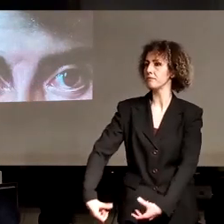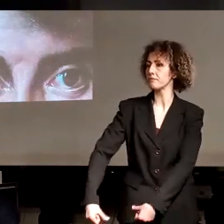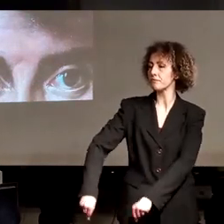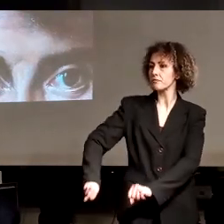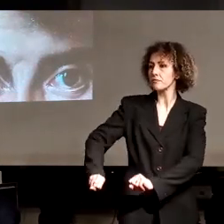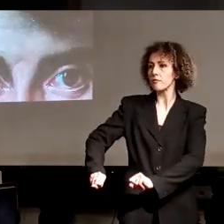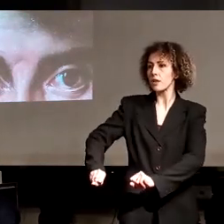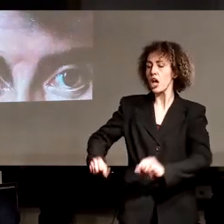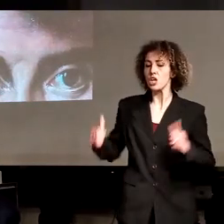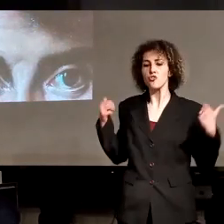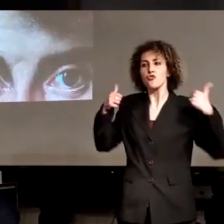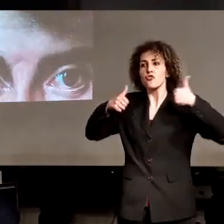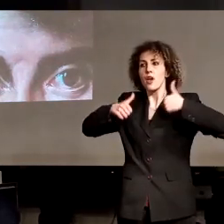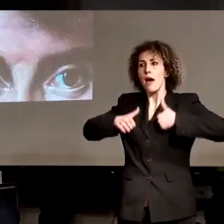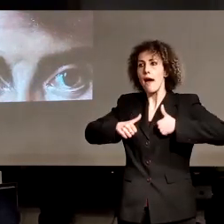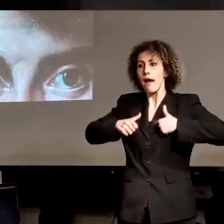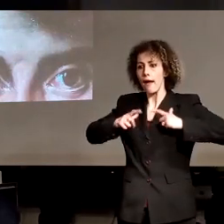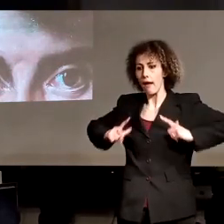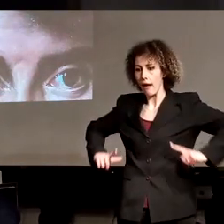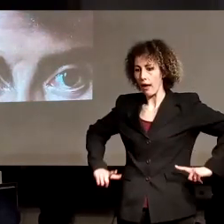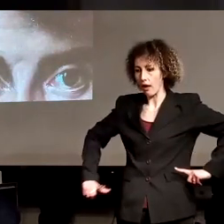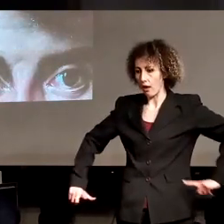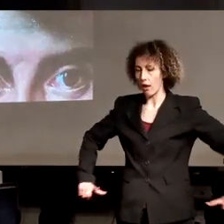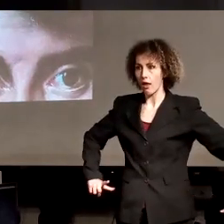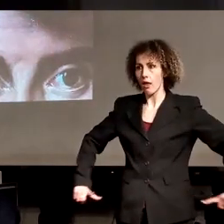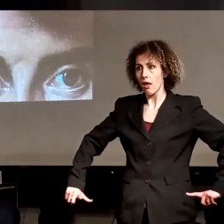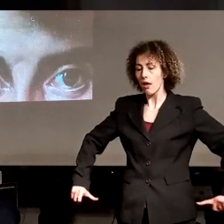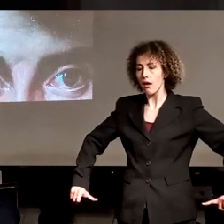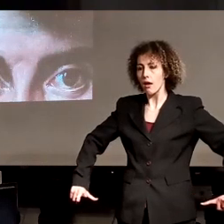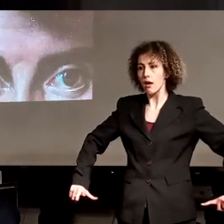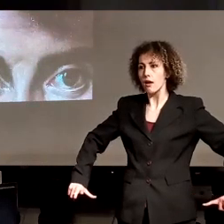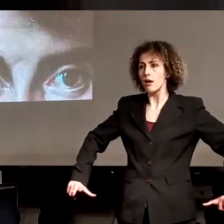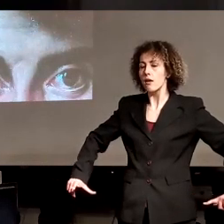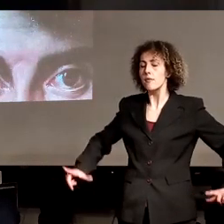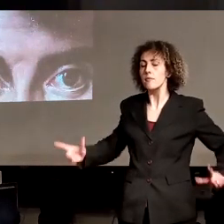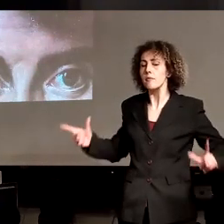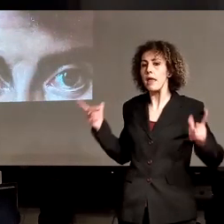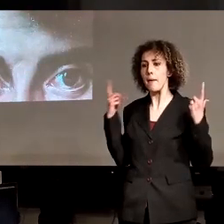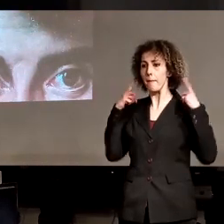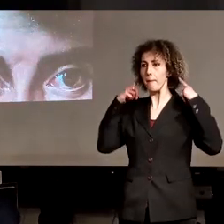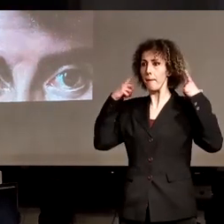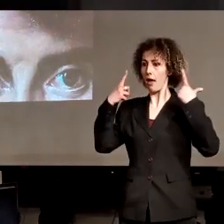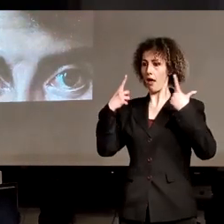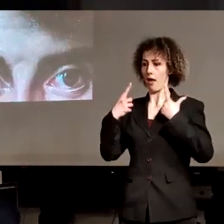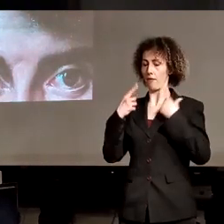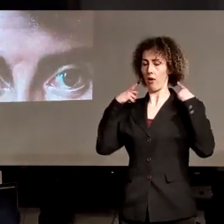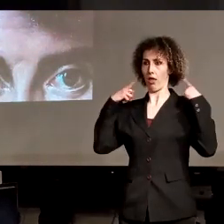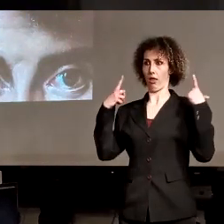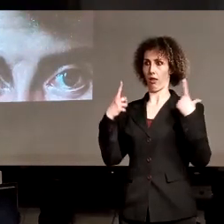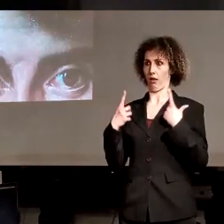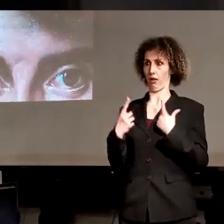vita della giacca gli scendeva sotto i fianchi e il bavero l'ises larga va sulle